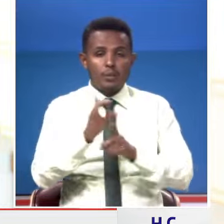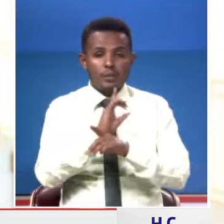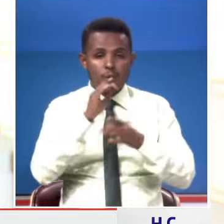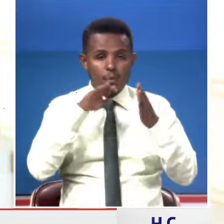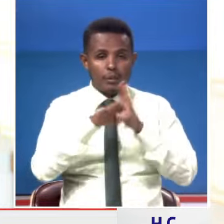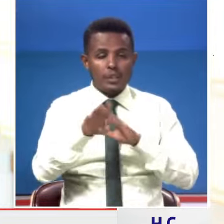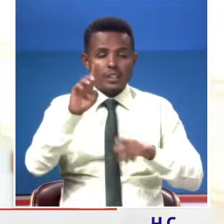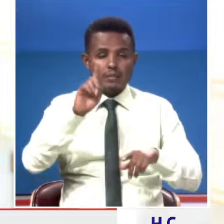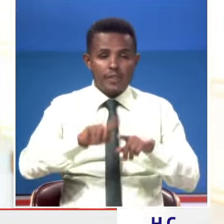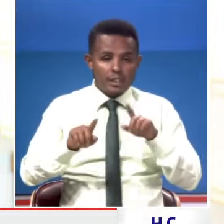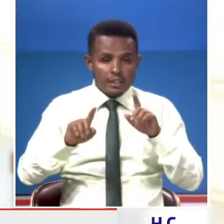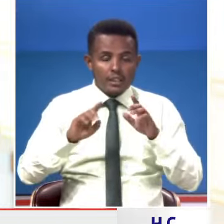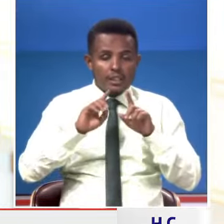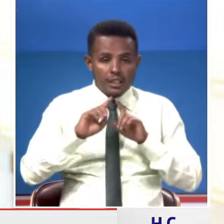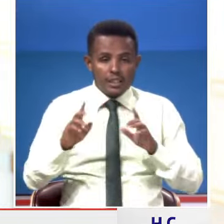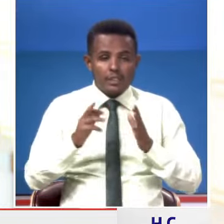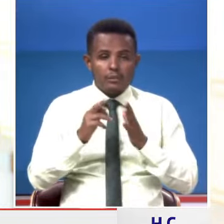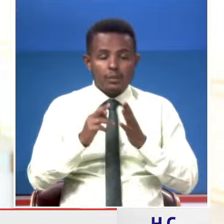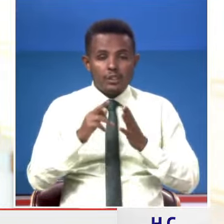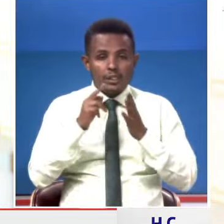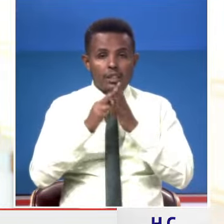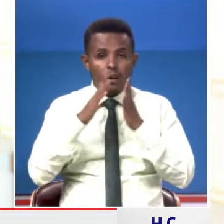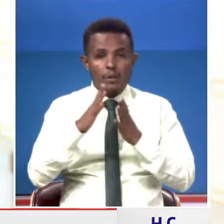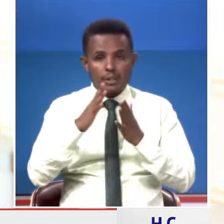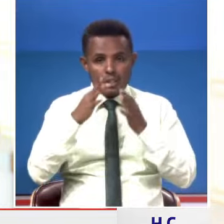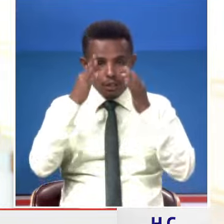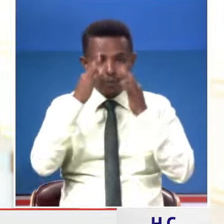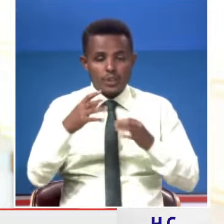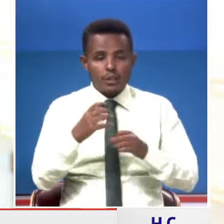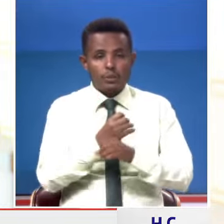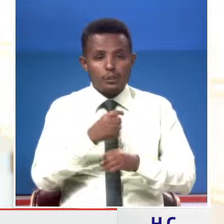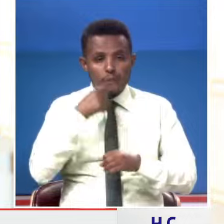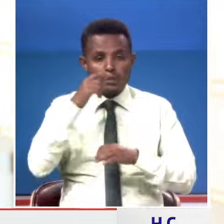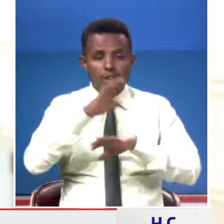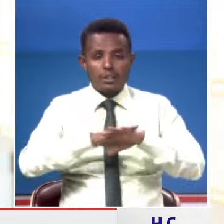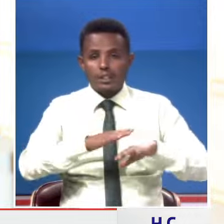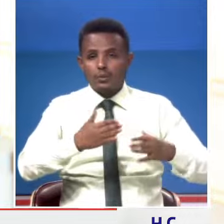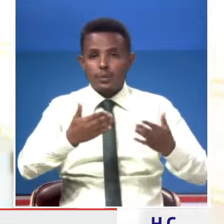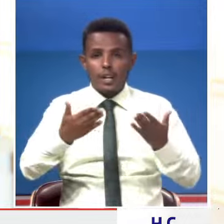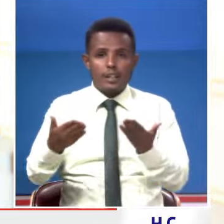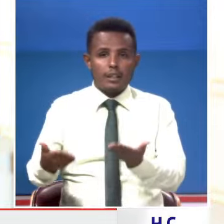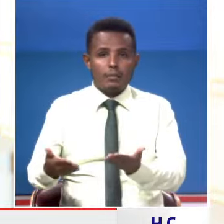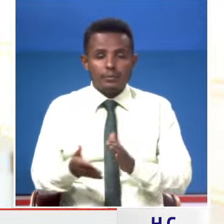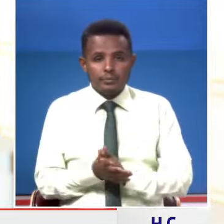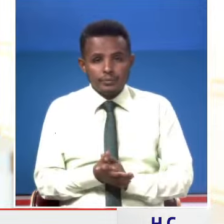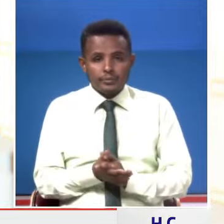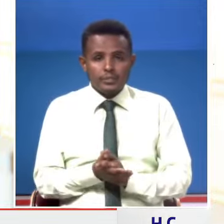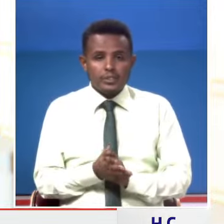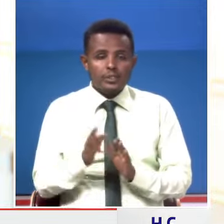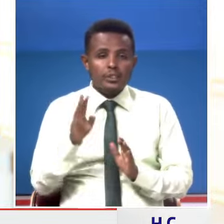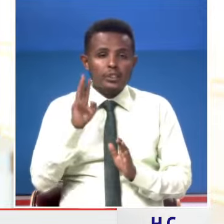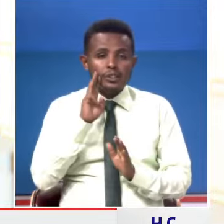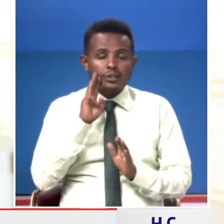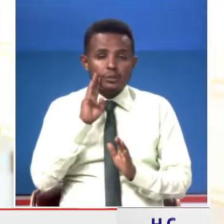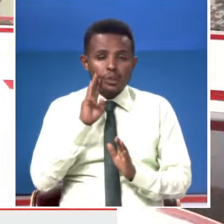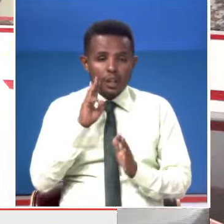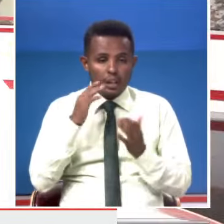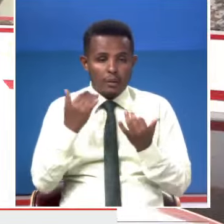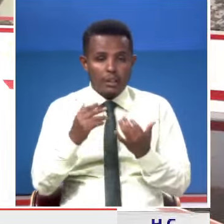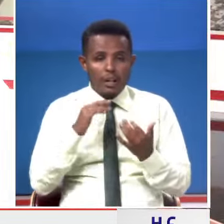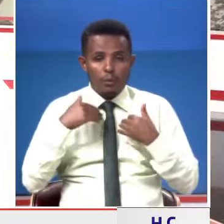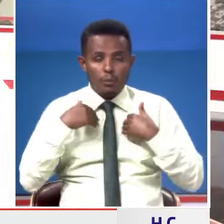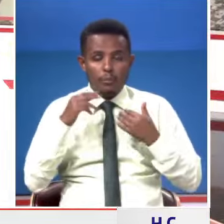ግን ህጋዊ እርምጃ እንወስድባቸዋለን የሚል ጥሪያቸውን ነው ያቀረቡት። ሶሊያና፣ እስካሁን ያለው መረጃ ይሄ ነው።